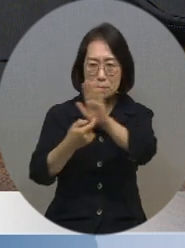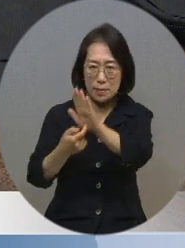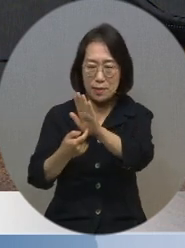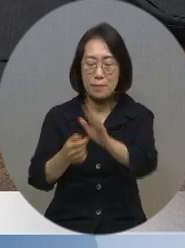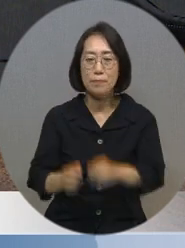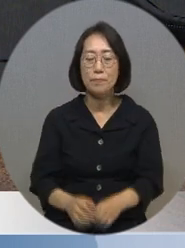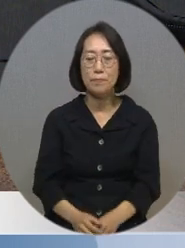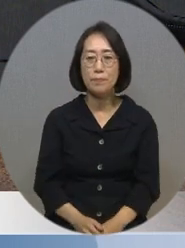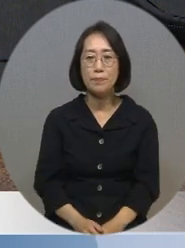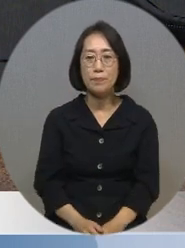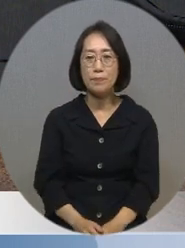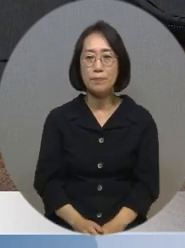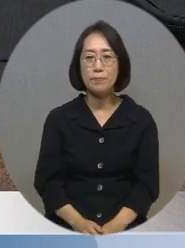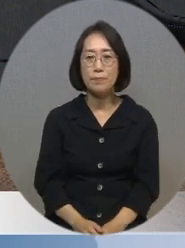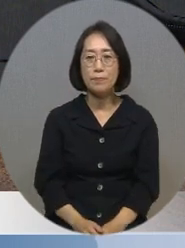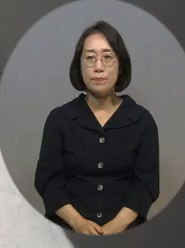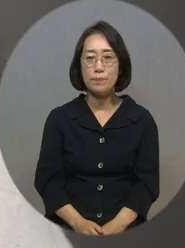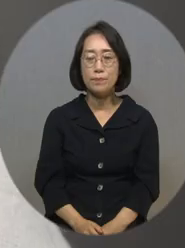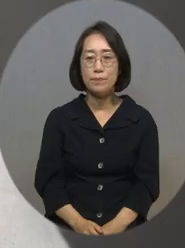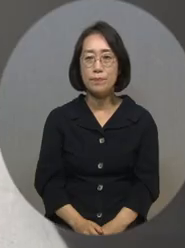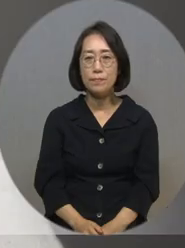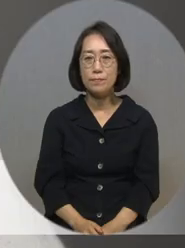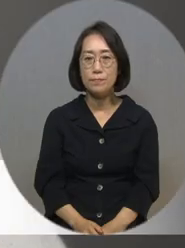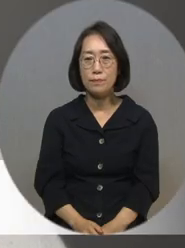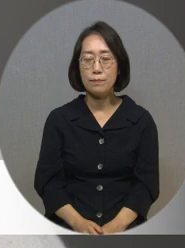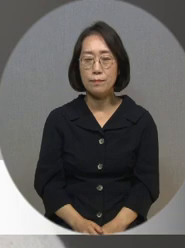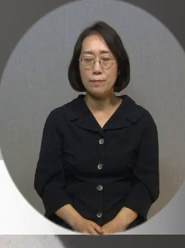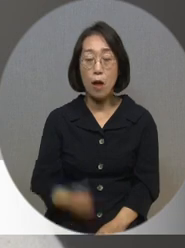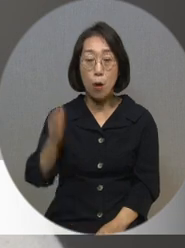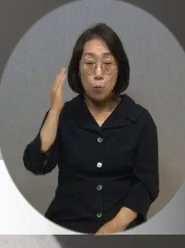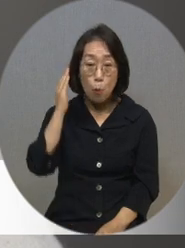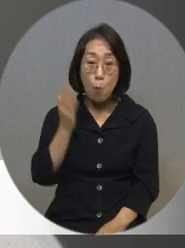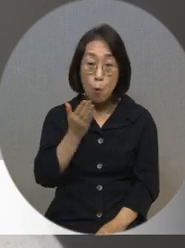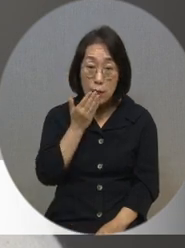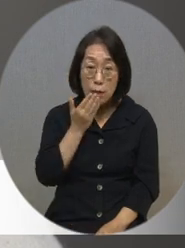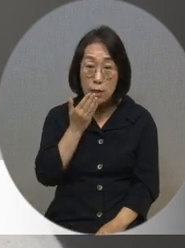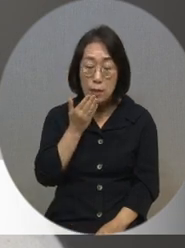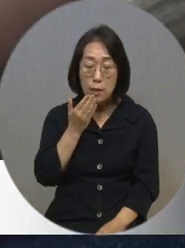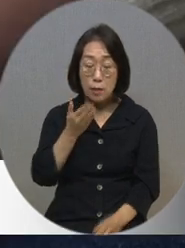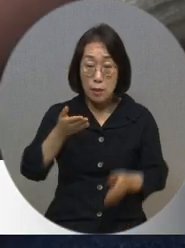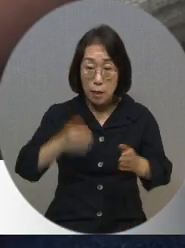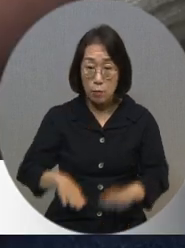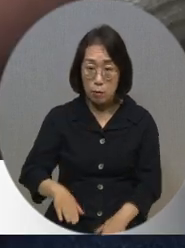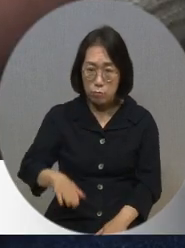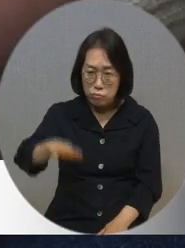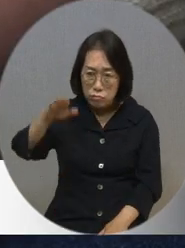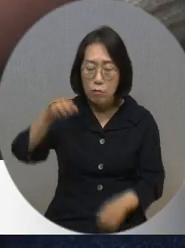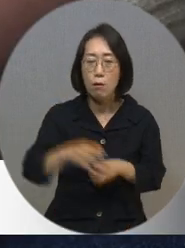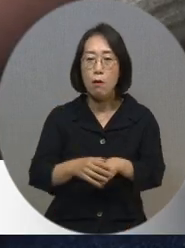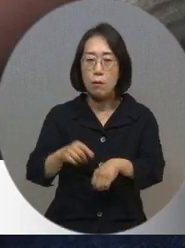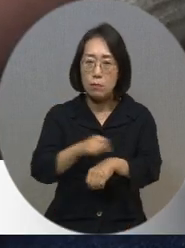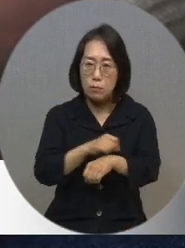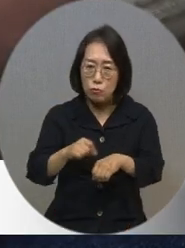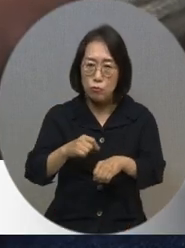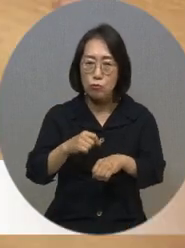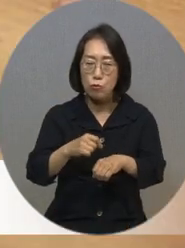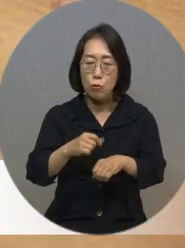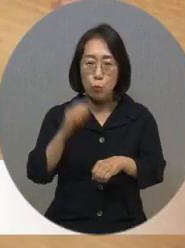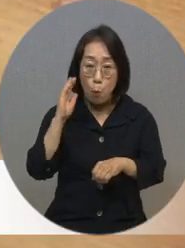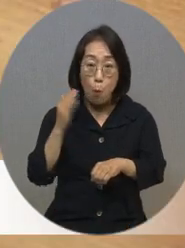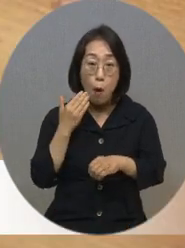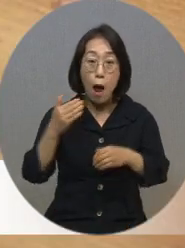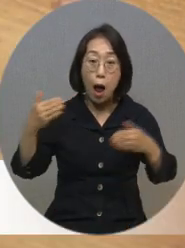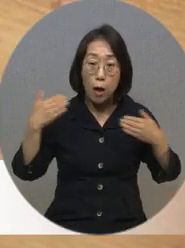기자가 전해드립니다. 흔히 청각장애를 가지고 태어나면 특수학교를 다니며 수어를 배우게